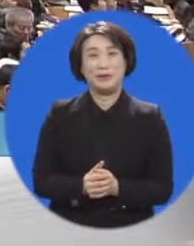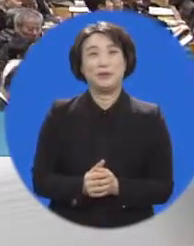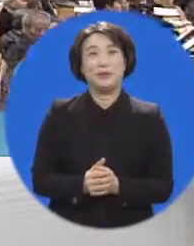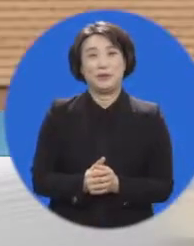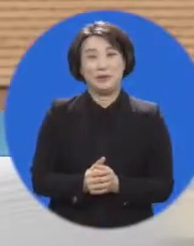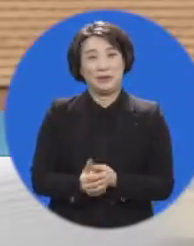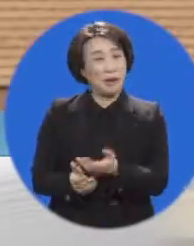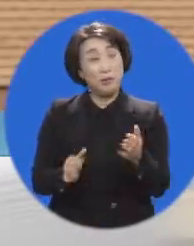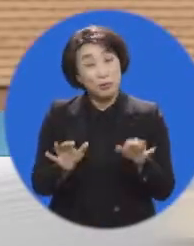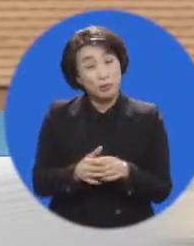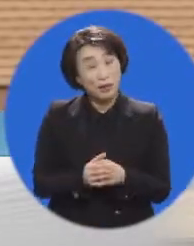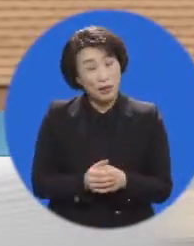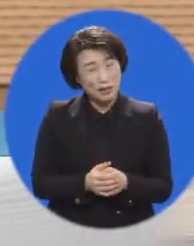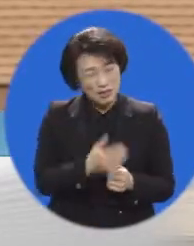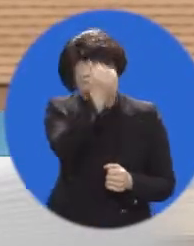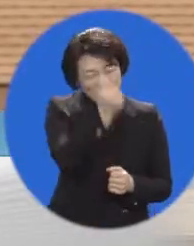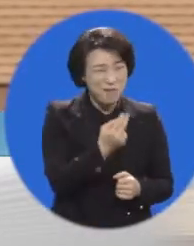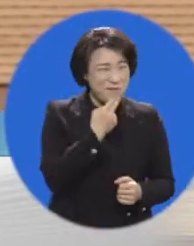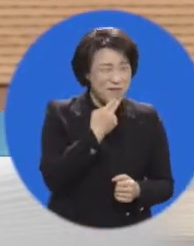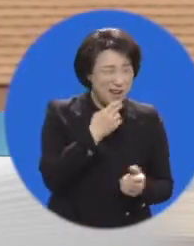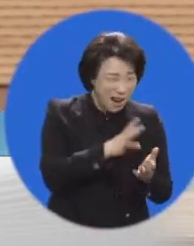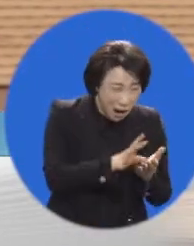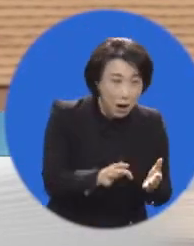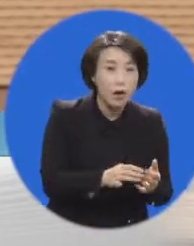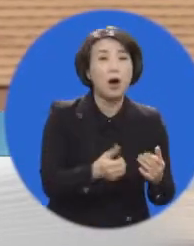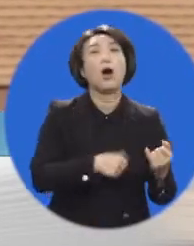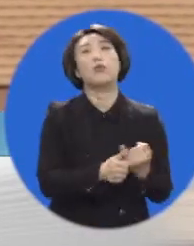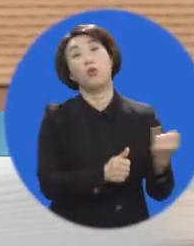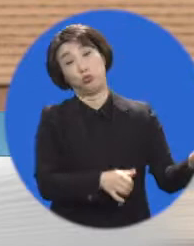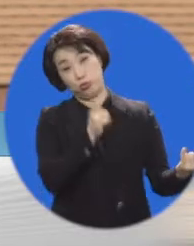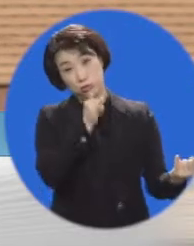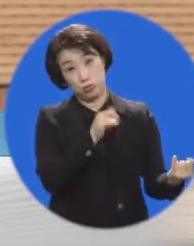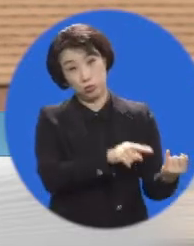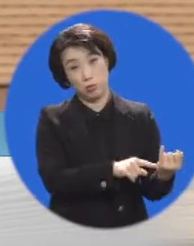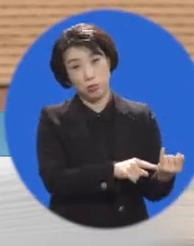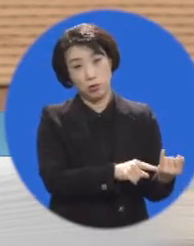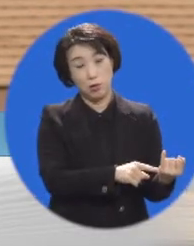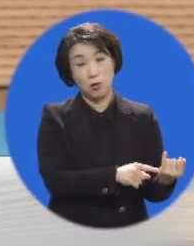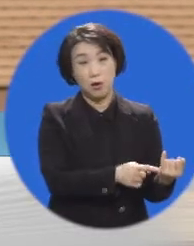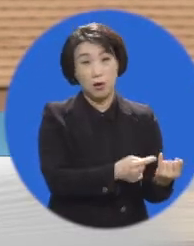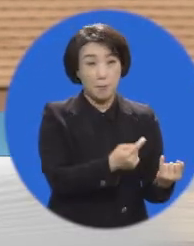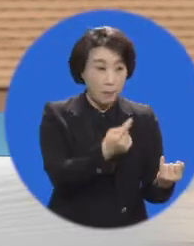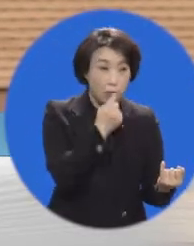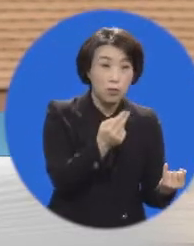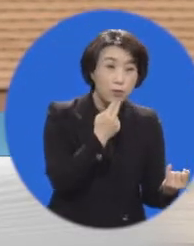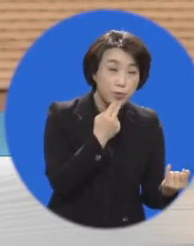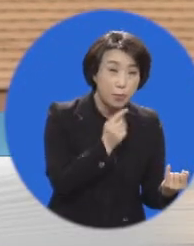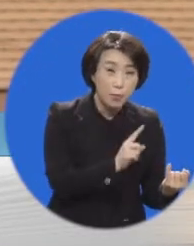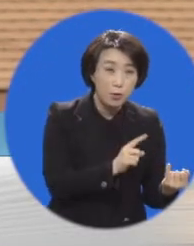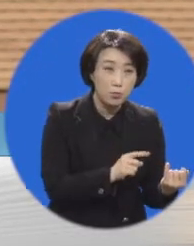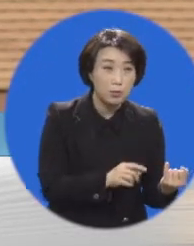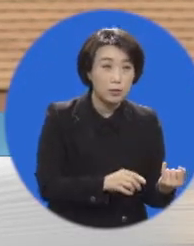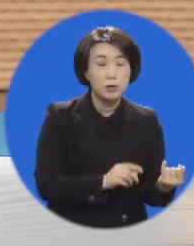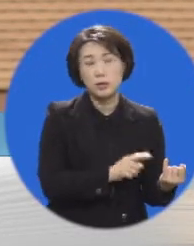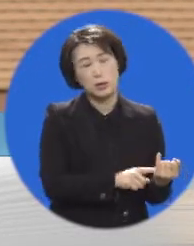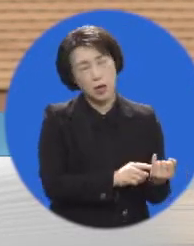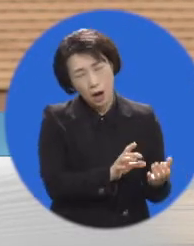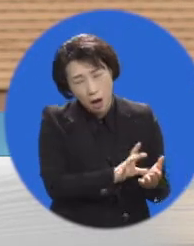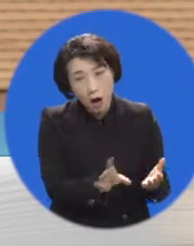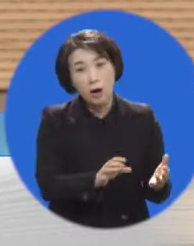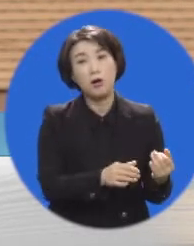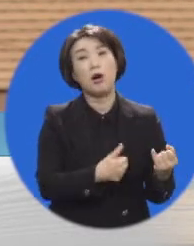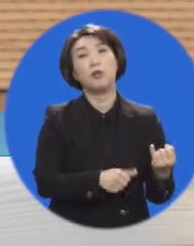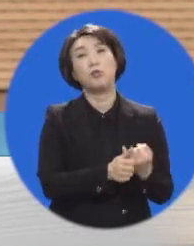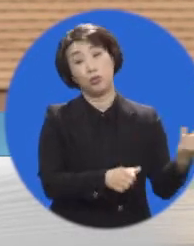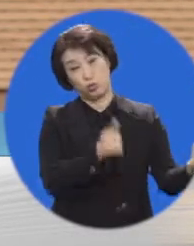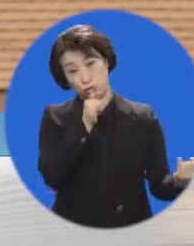그런데 또 워낙 버릇없는 며느리들이 있잖아. 집에서 못 배워갖고 와가지고 참 버릇없는 며느리들.